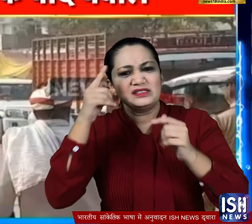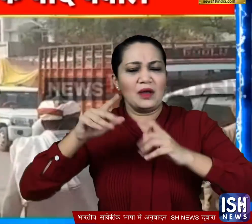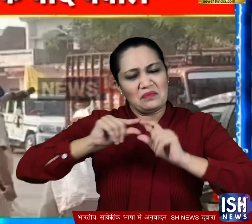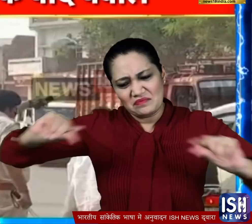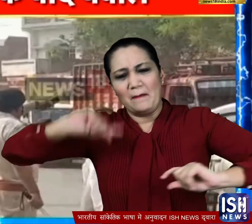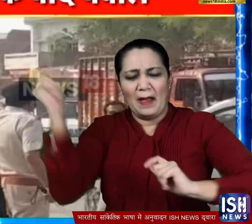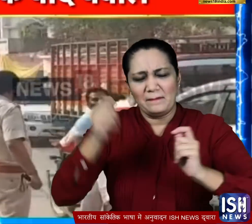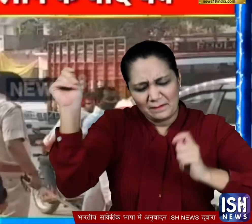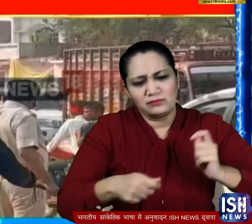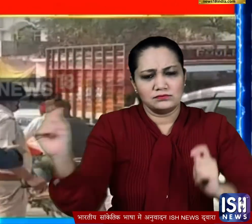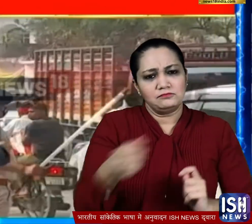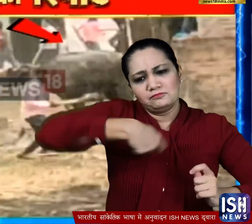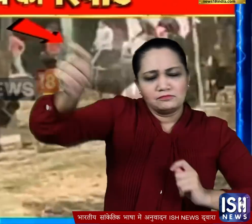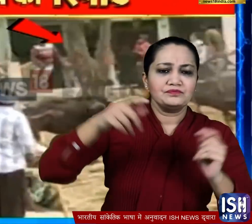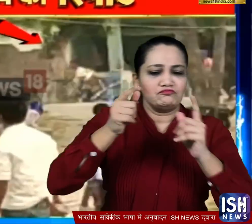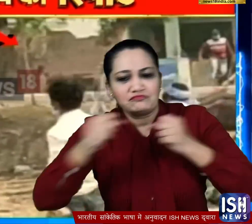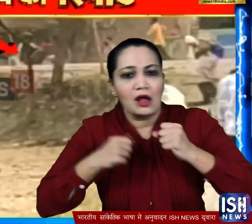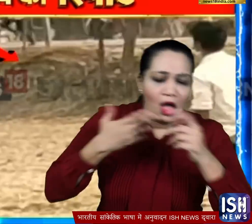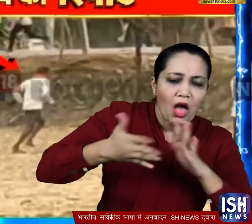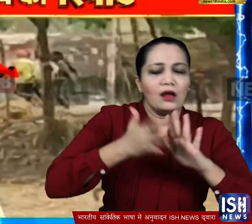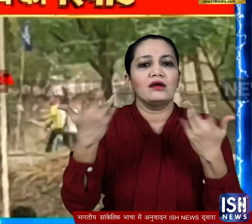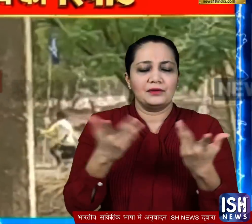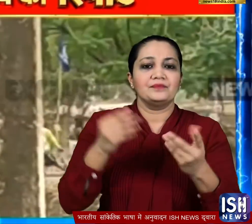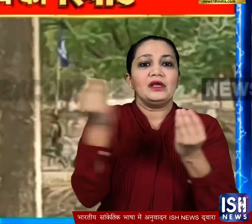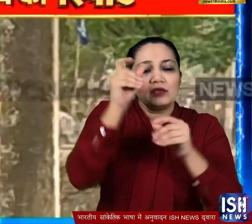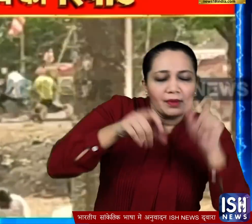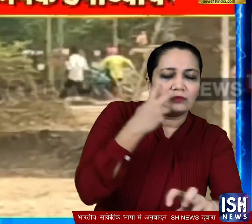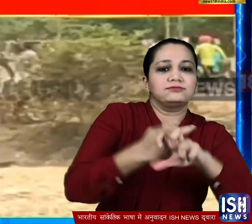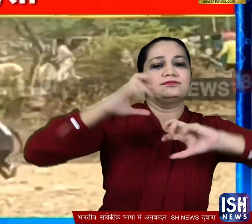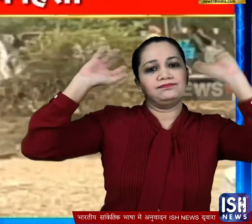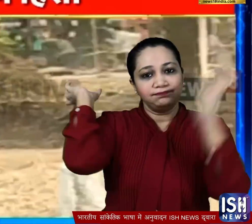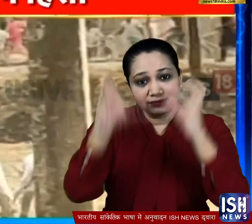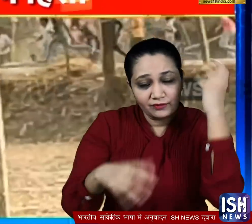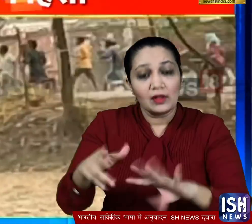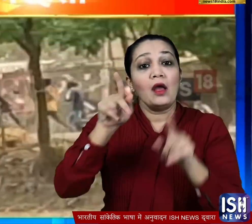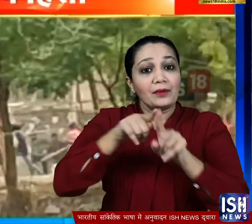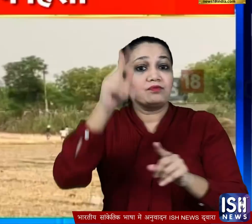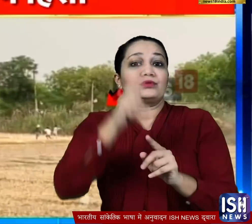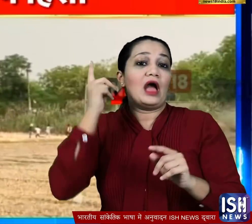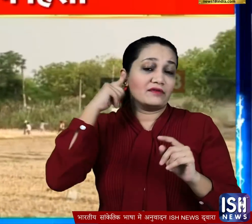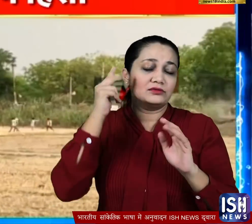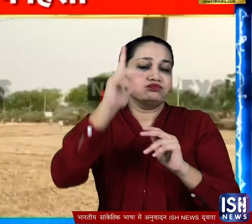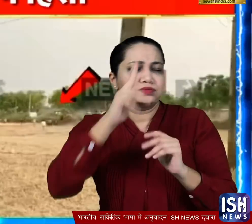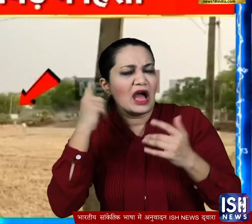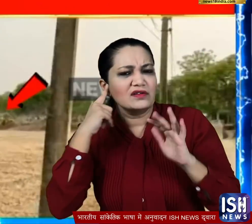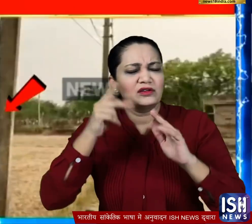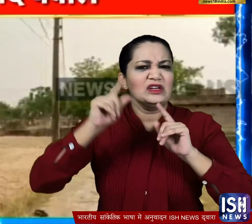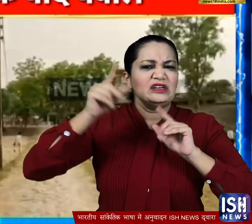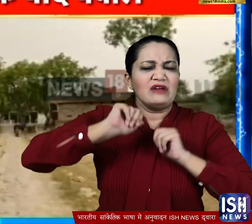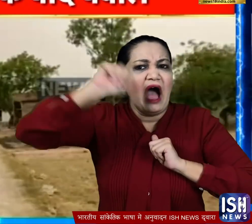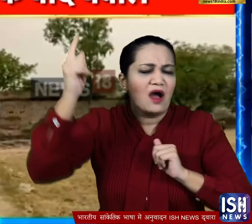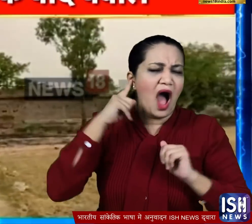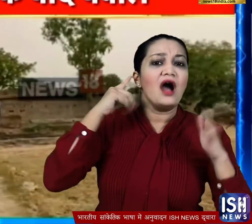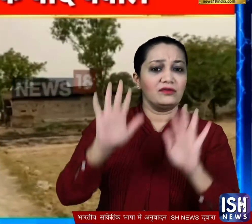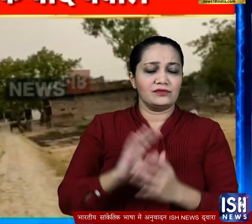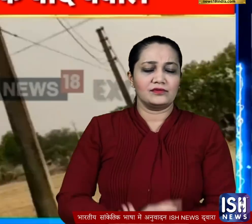को दौड़ा कर वहां से भगाने लगे। लेकिन आरोप है कि इस बीच कुछ लोगों ने पथराव करने के साथ फायरिंग कर दी, जिसकी आवाज काफी दूर तक सुनाई